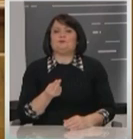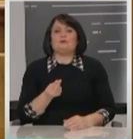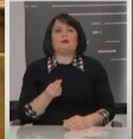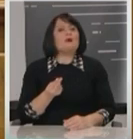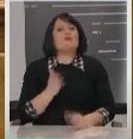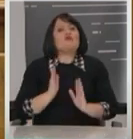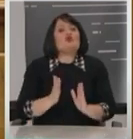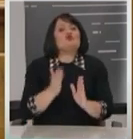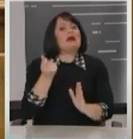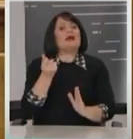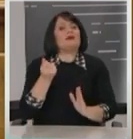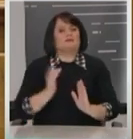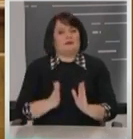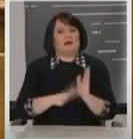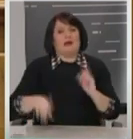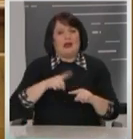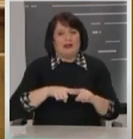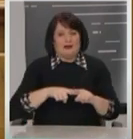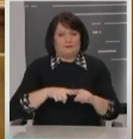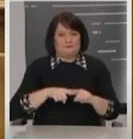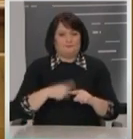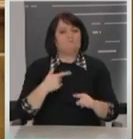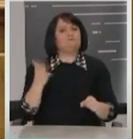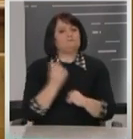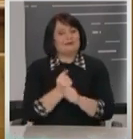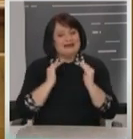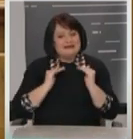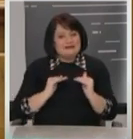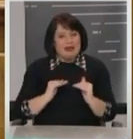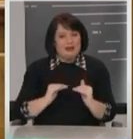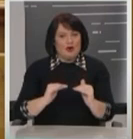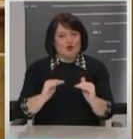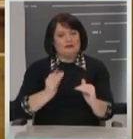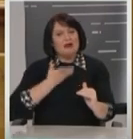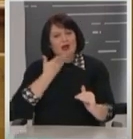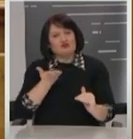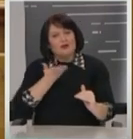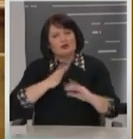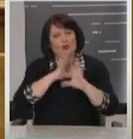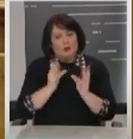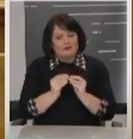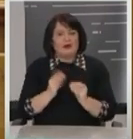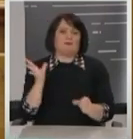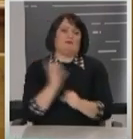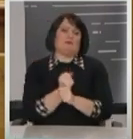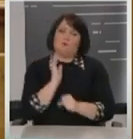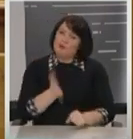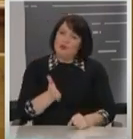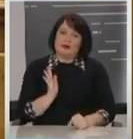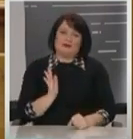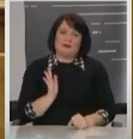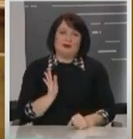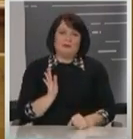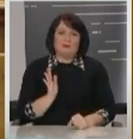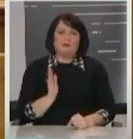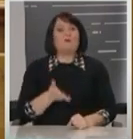χώρας. Με το κεκτημένο της δημοσιονομικής σταθερότητας μπορέσαμε να πετύχουμε ό,τι πετύχαμε